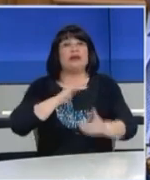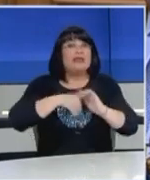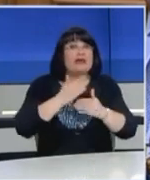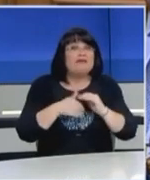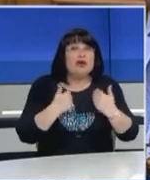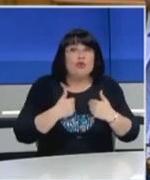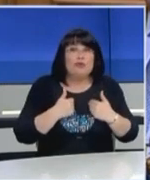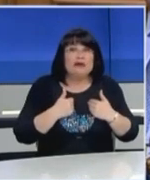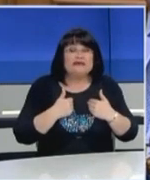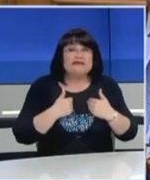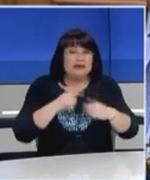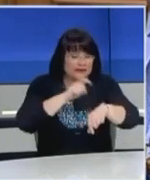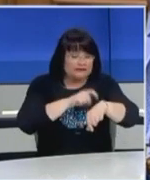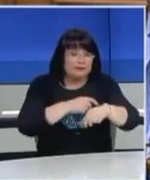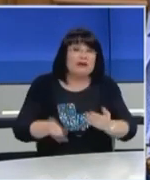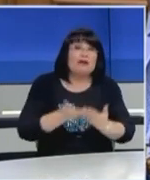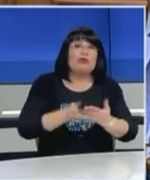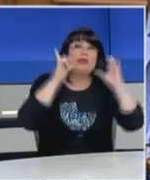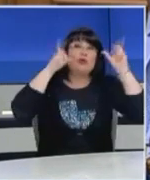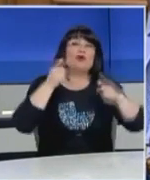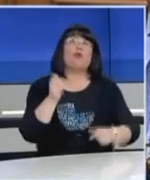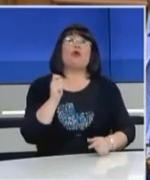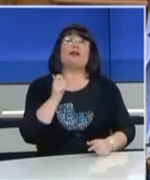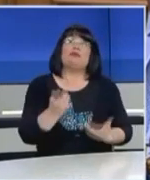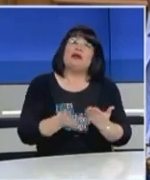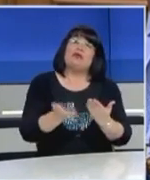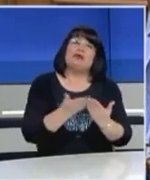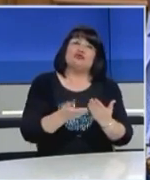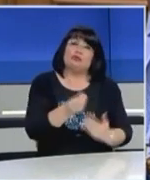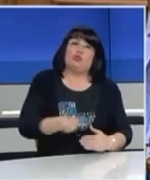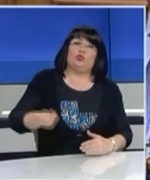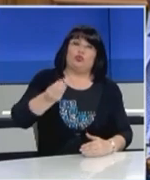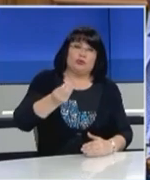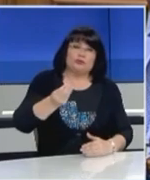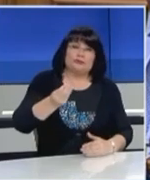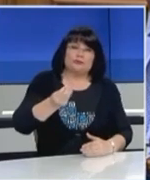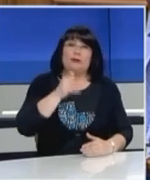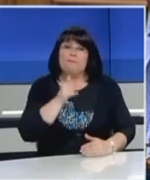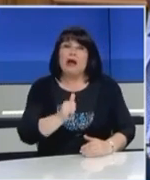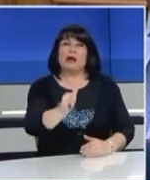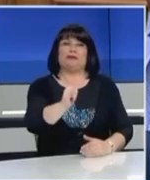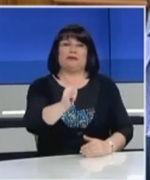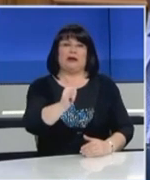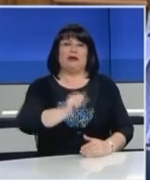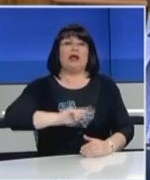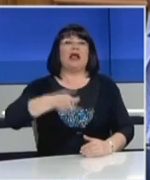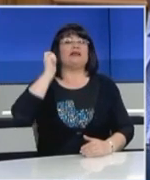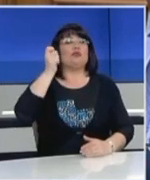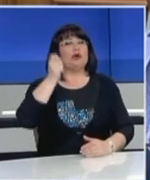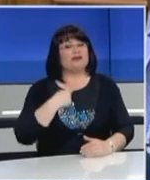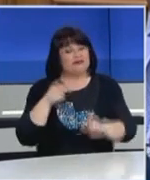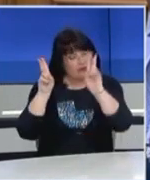να ενισχύει ανά πάσα στιγμή το δημοκρατικό πολίτευμα και θα αναγνωρίζει πάντα στην